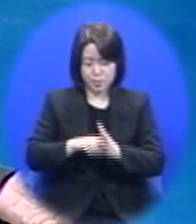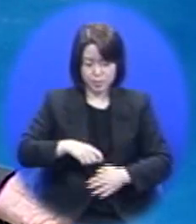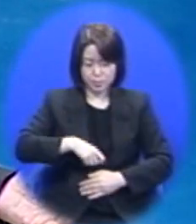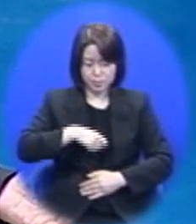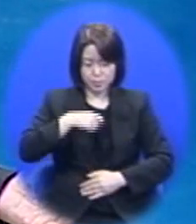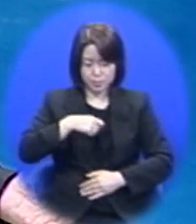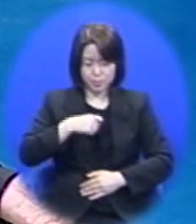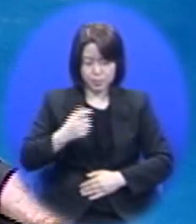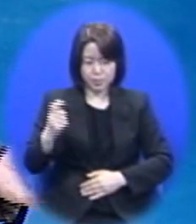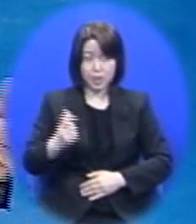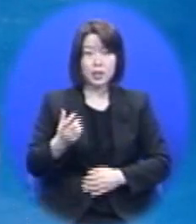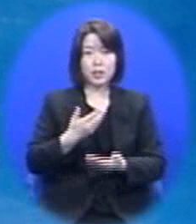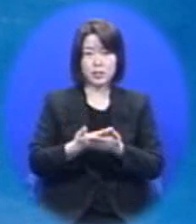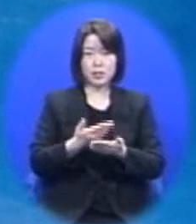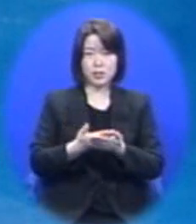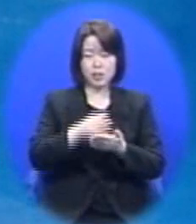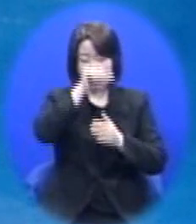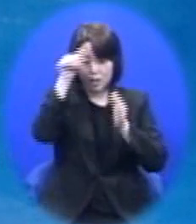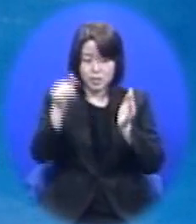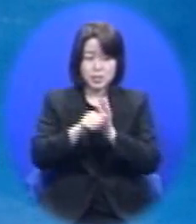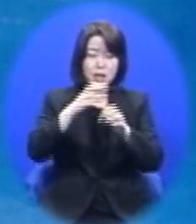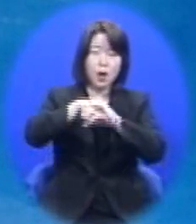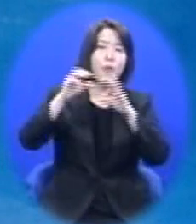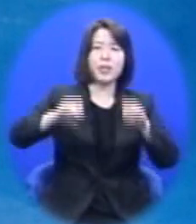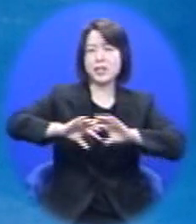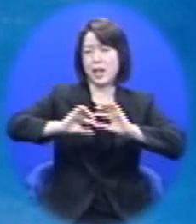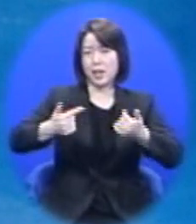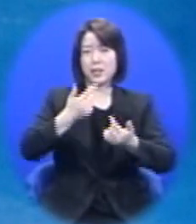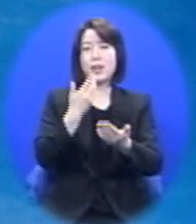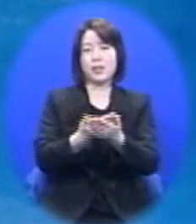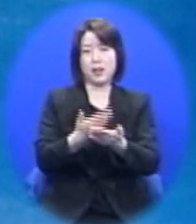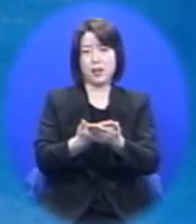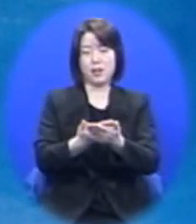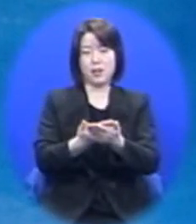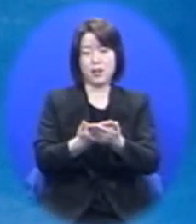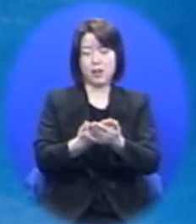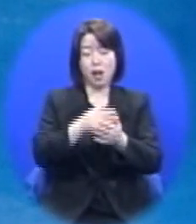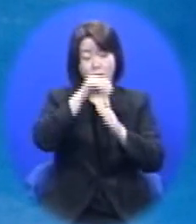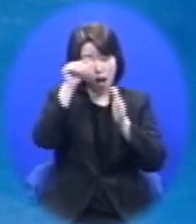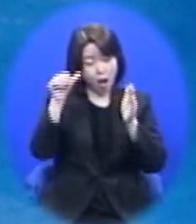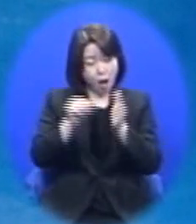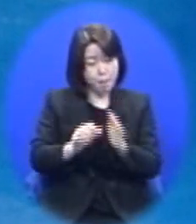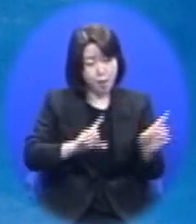해달라는. 안에 한평생 살았으면 뭔가 열매가 있어야 하잖아요.